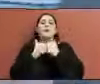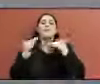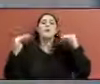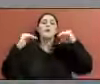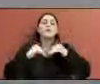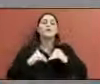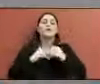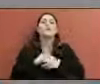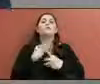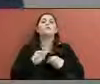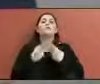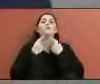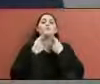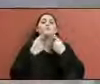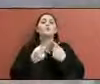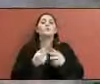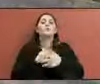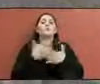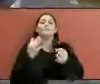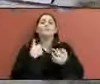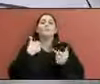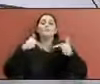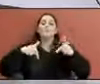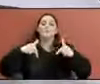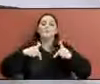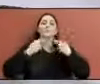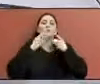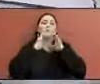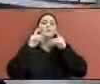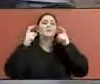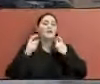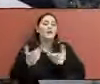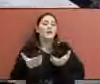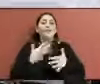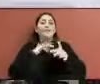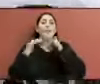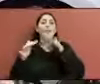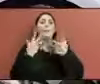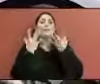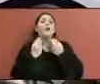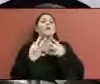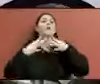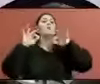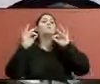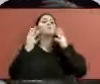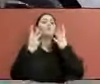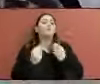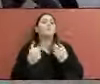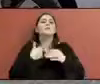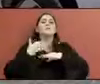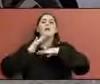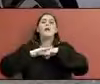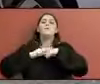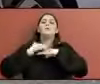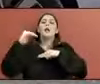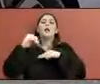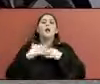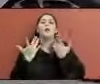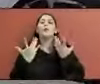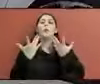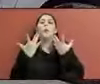şunu dedik. Biz şu anda Kocaeli depreme en hazırlıklı olurken bizim elimizden ne gelir? En